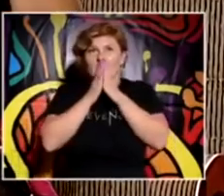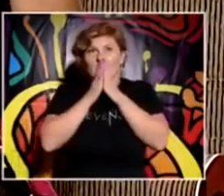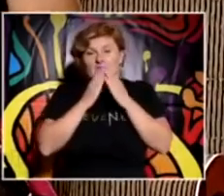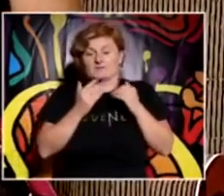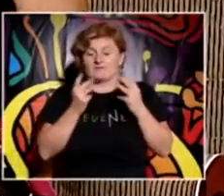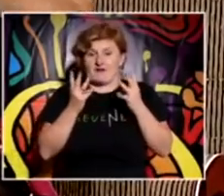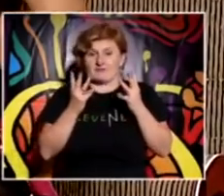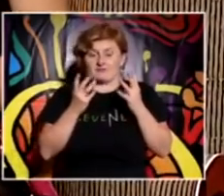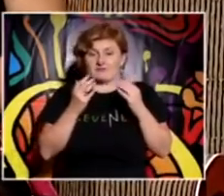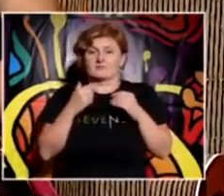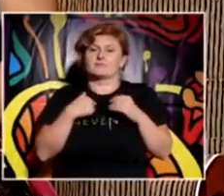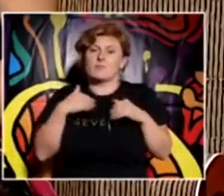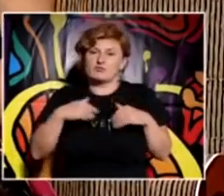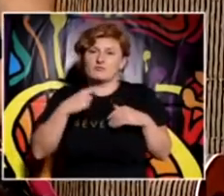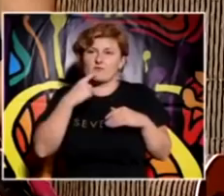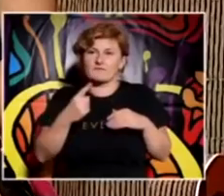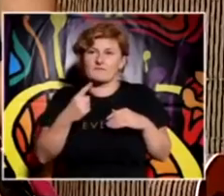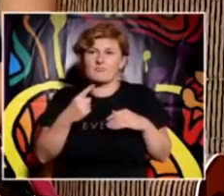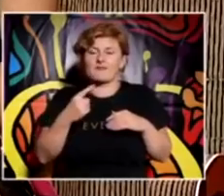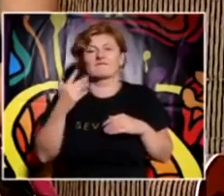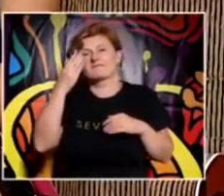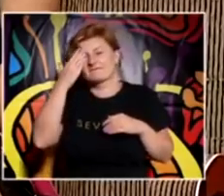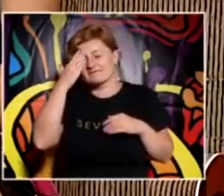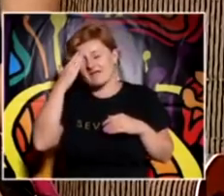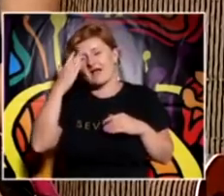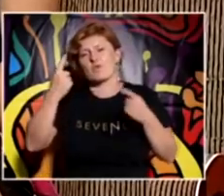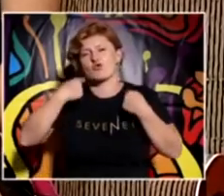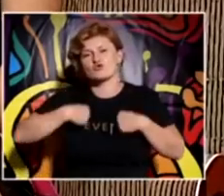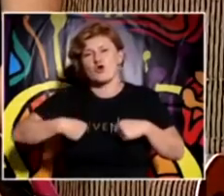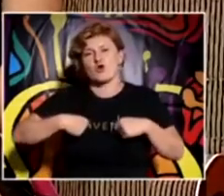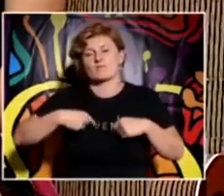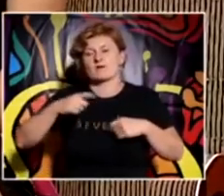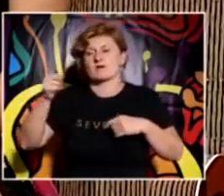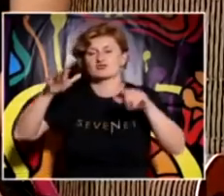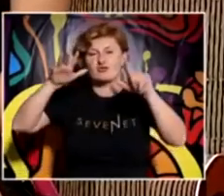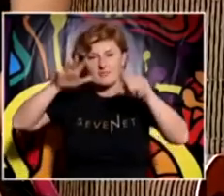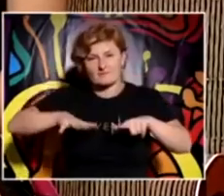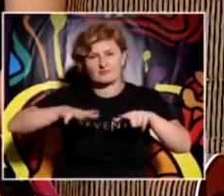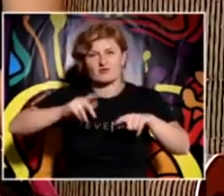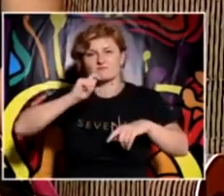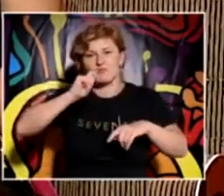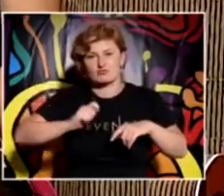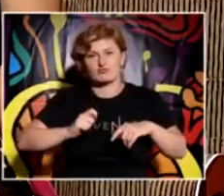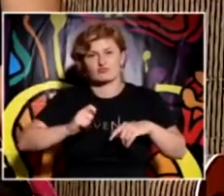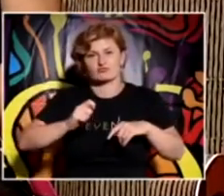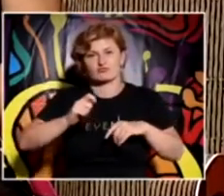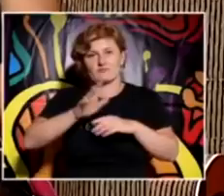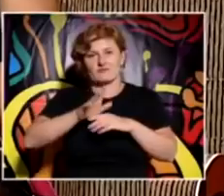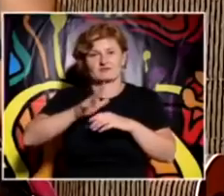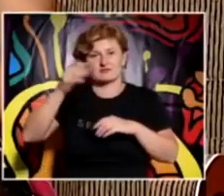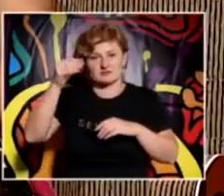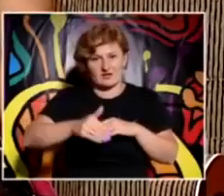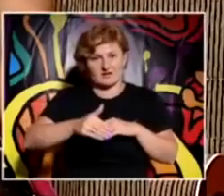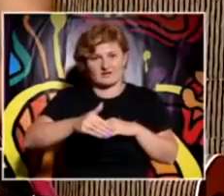bardzo ważne. Możemy powiedzieć, że znamy osoby, które przez 7 miesięcy podróżują za kwotę równowartości 15